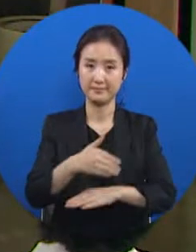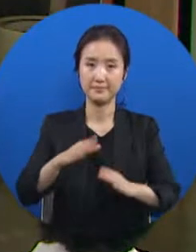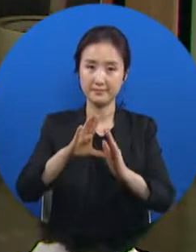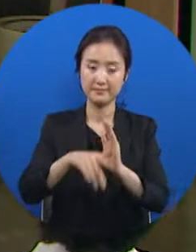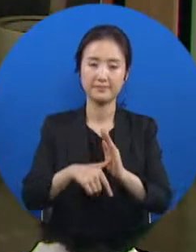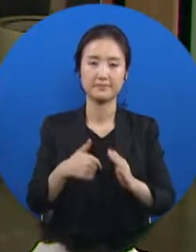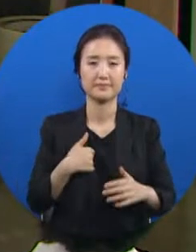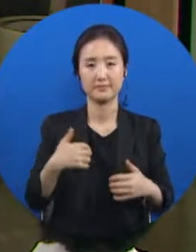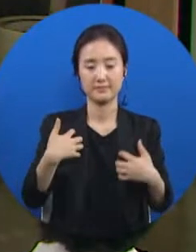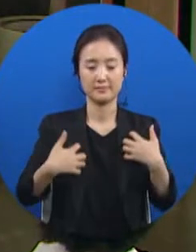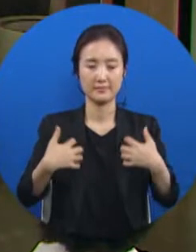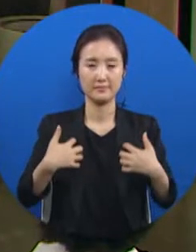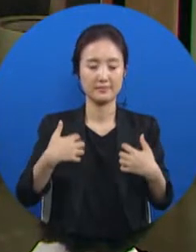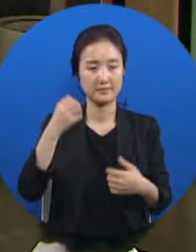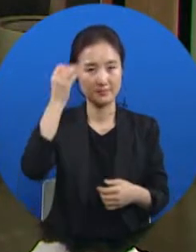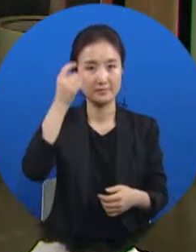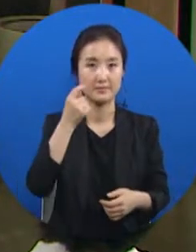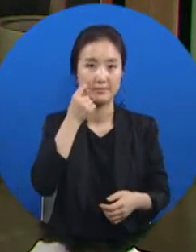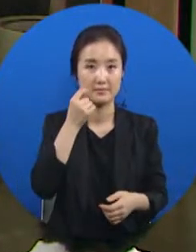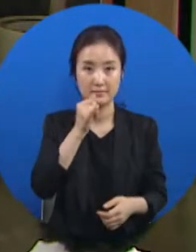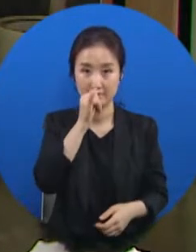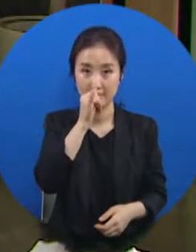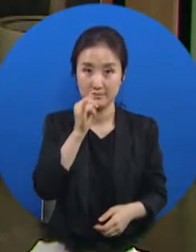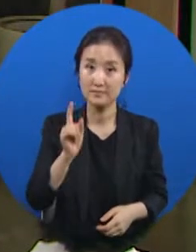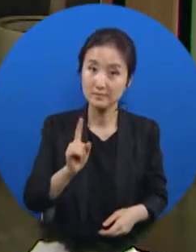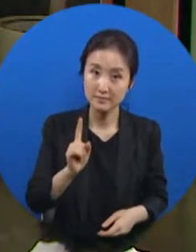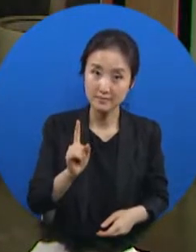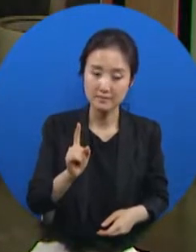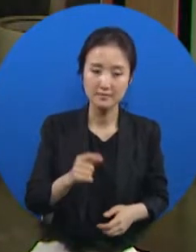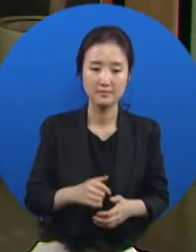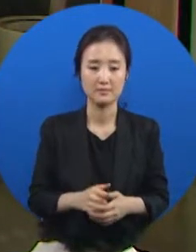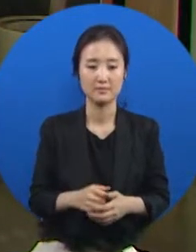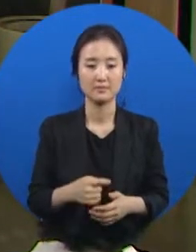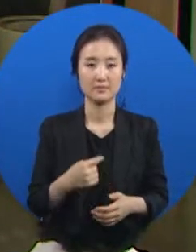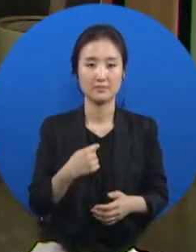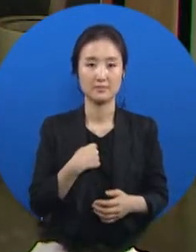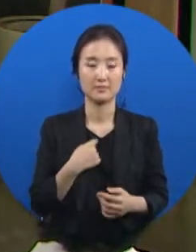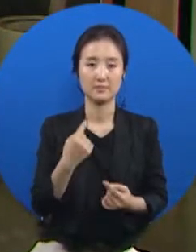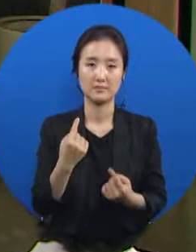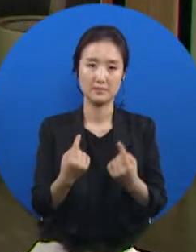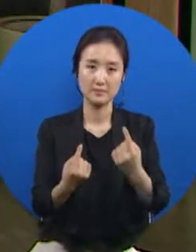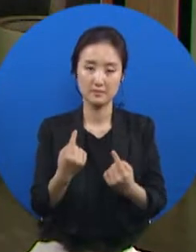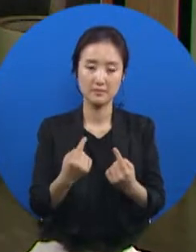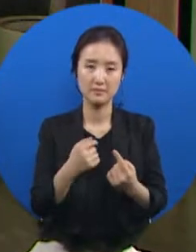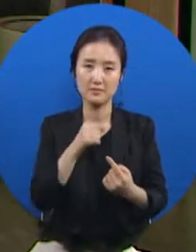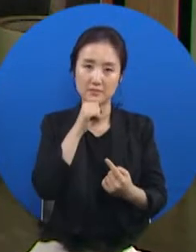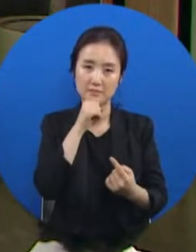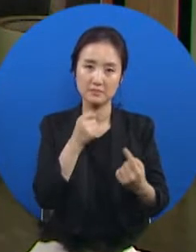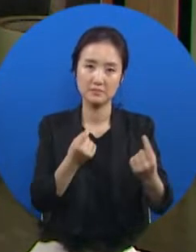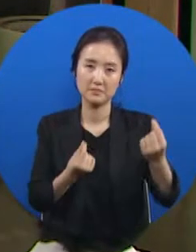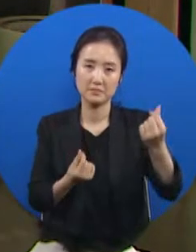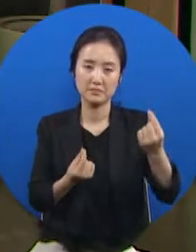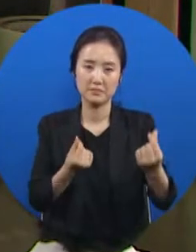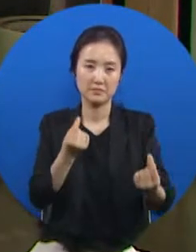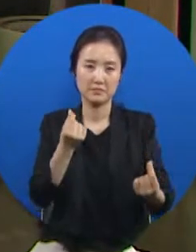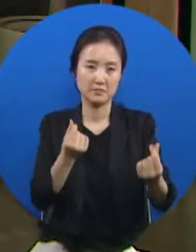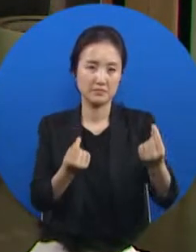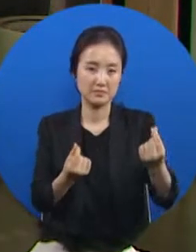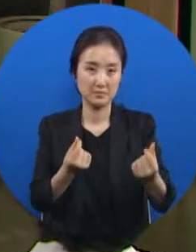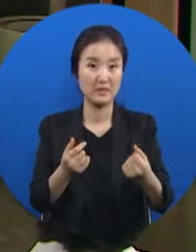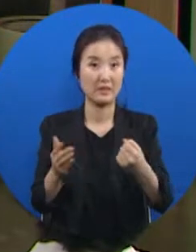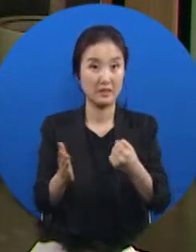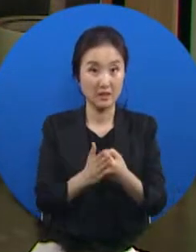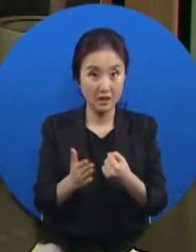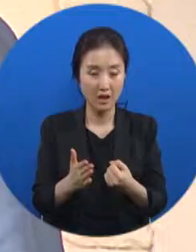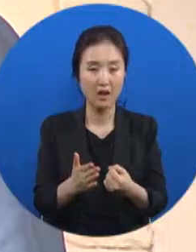저와 비슷한 수준이나 조금 더 성격 좋았던 애들이 많이 오다 보니까 제가 공부를 조금만 했는데도 불구하고 성적이